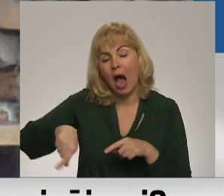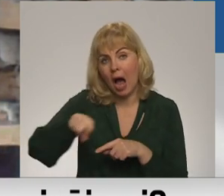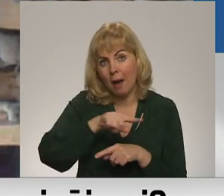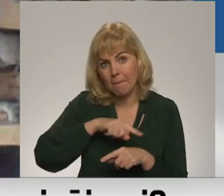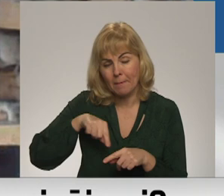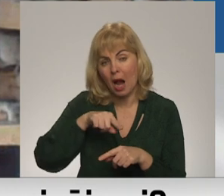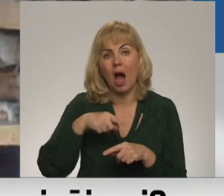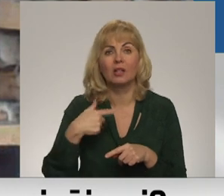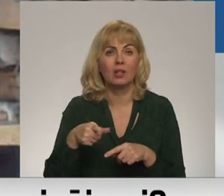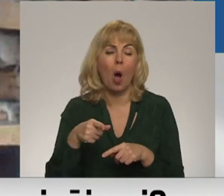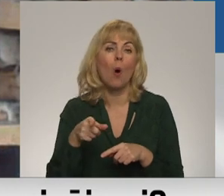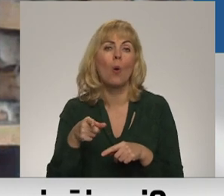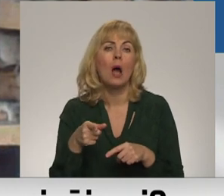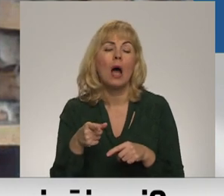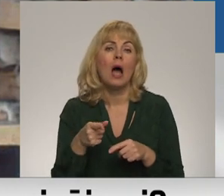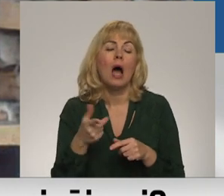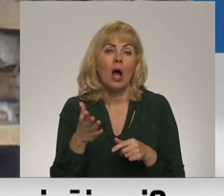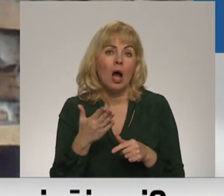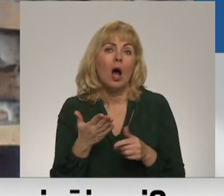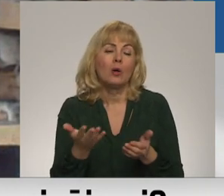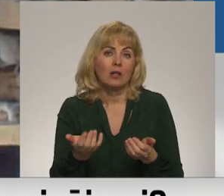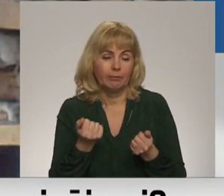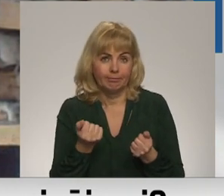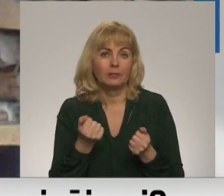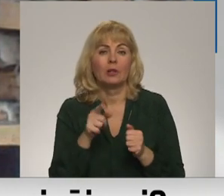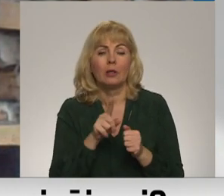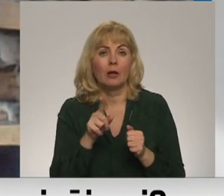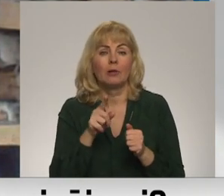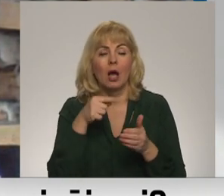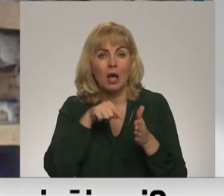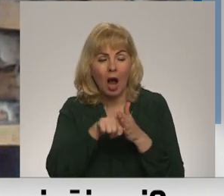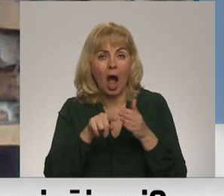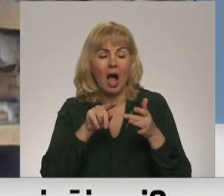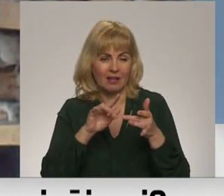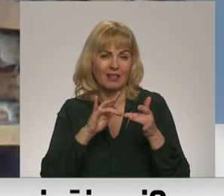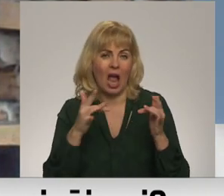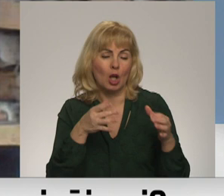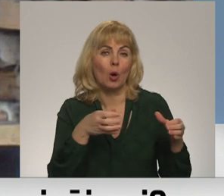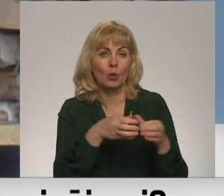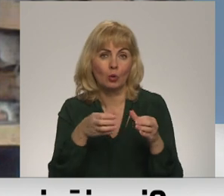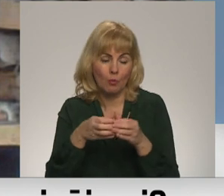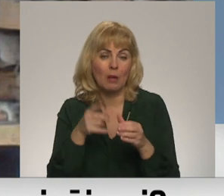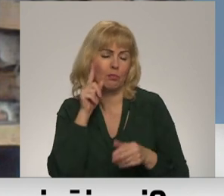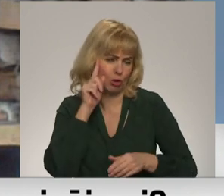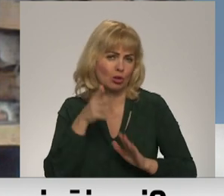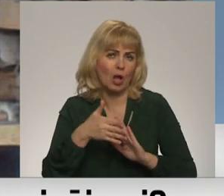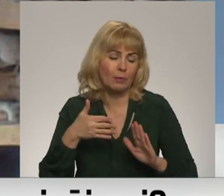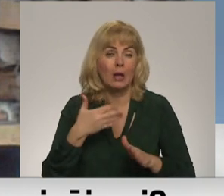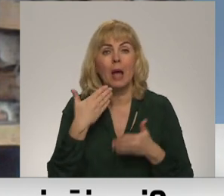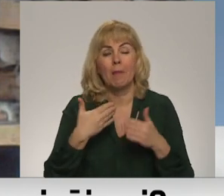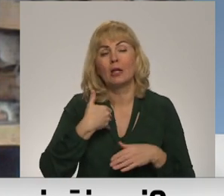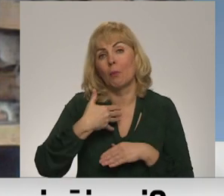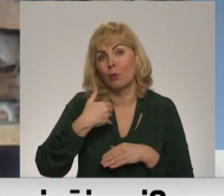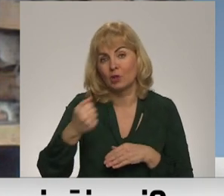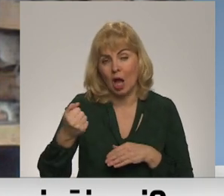kā hakeru grupējumus šobrīd šajā krīzes situācijā, tas ir saprotams. Ja mūsu zemi mēģinātu atņemt, droši vien